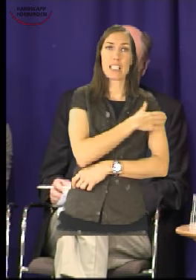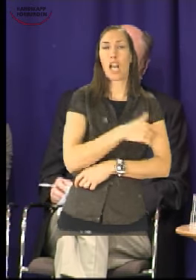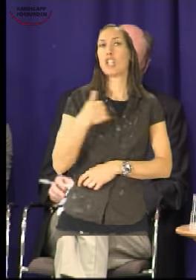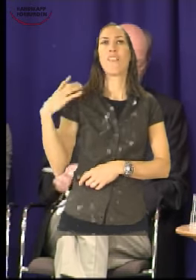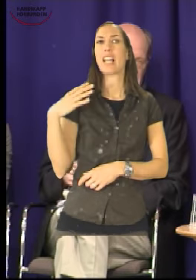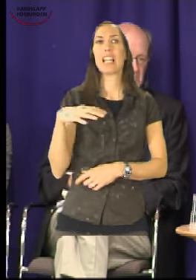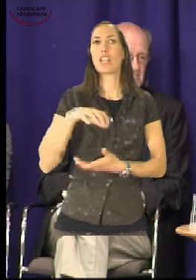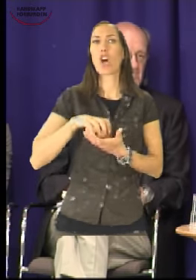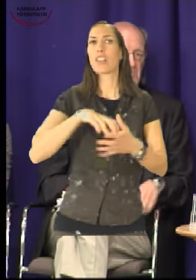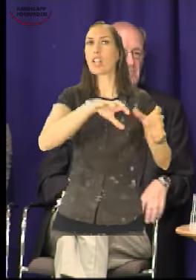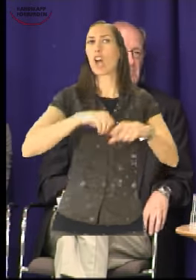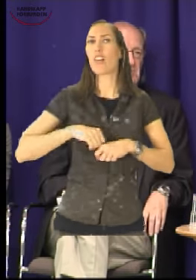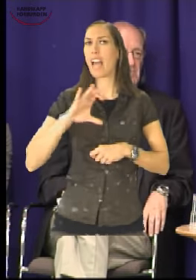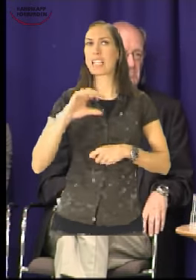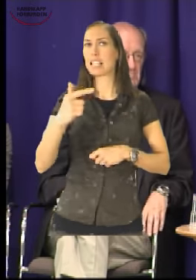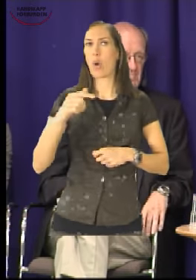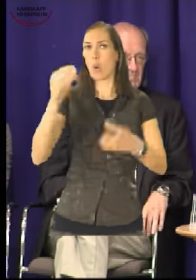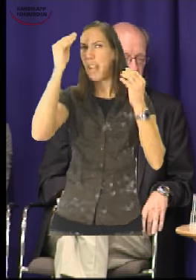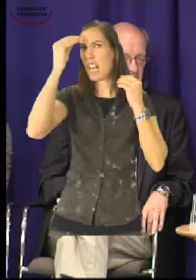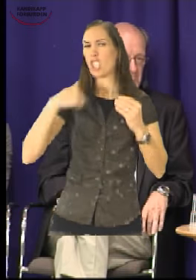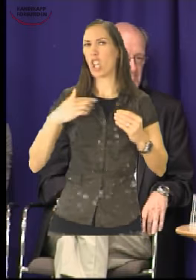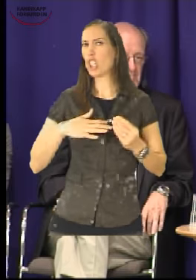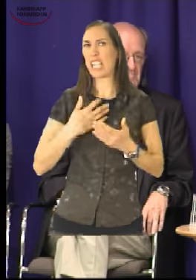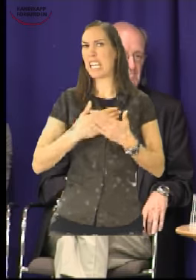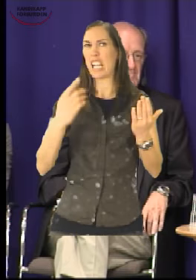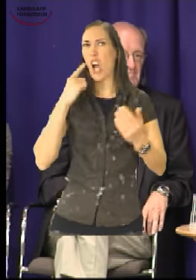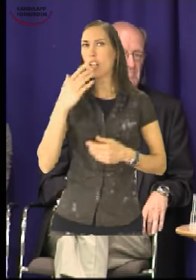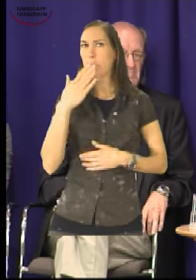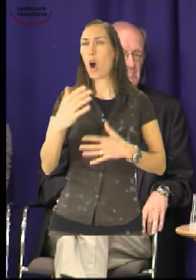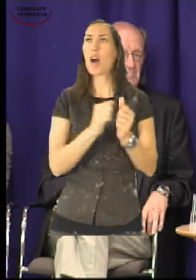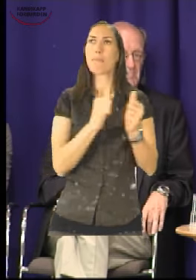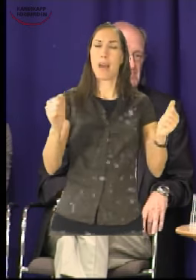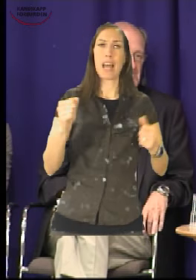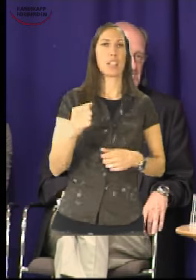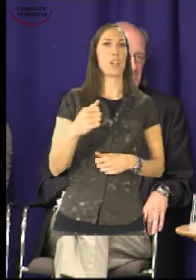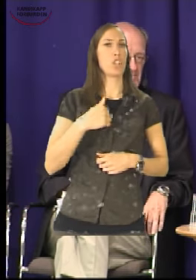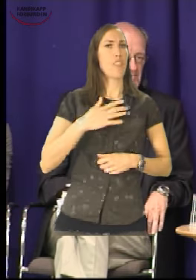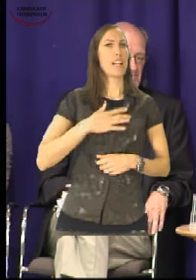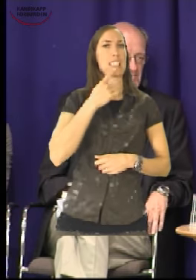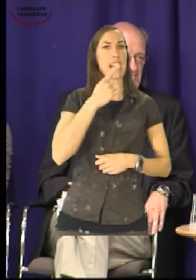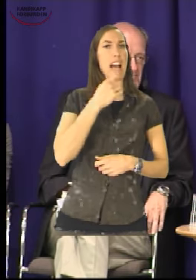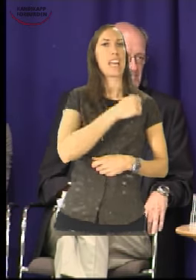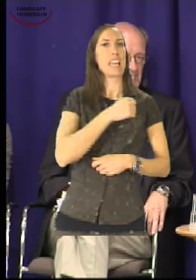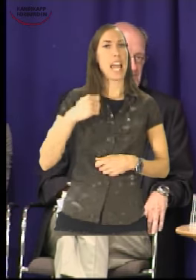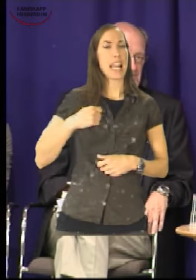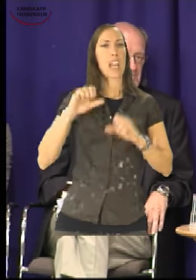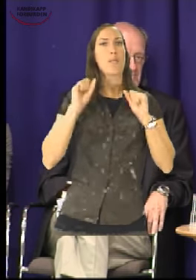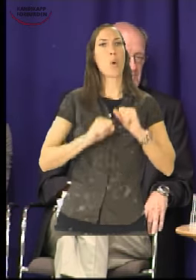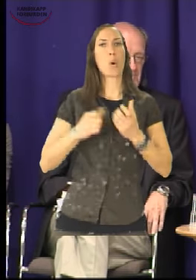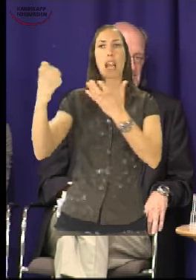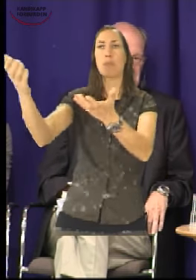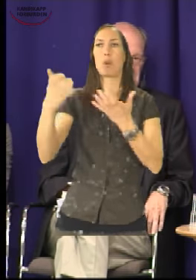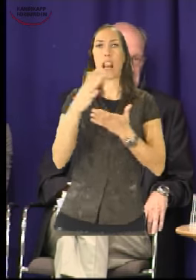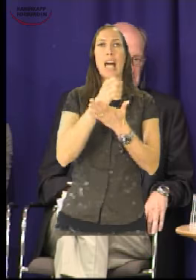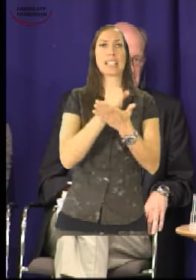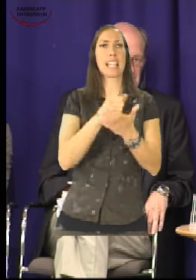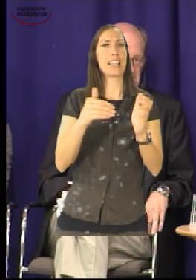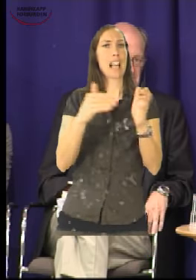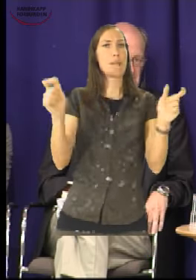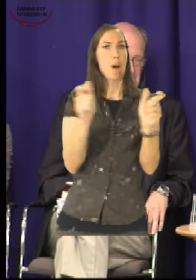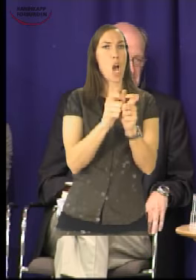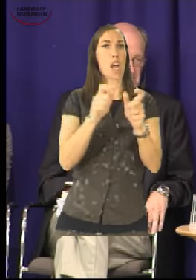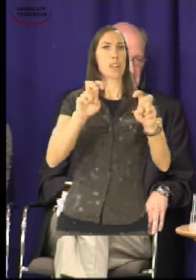över ST-utbildningen, för det tror jag inte vore bra. Men jag skulle säga att en regering bör bjuda in landstingen och sätta sig tillsammans runt